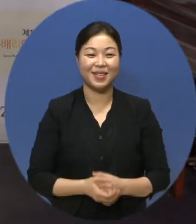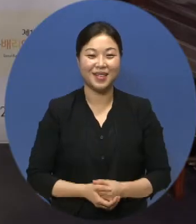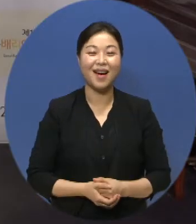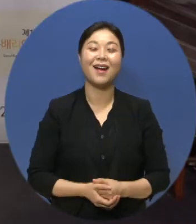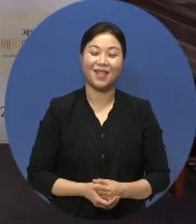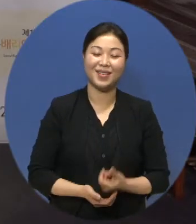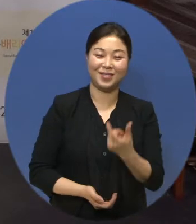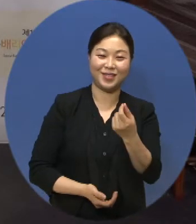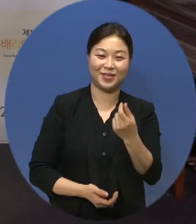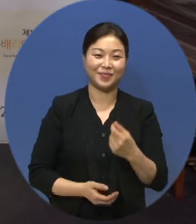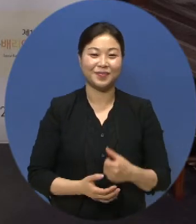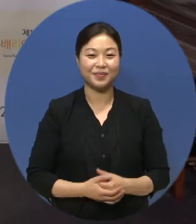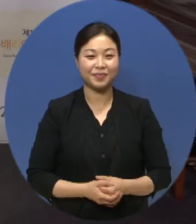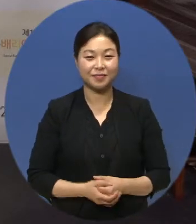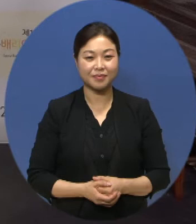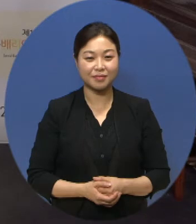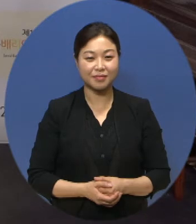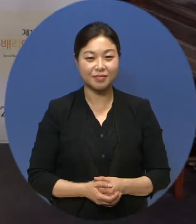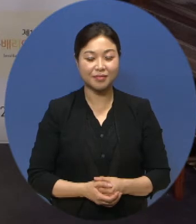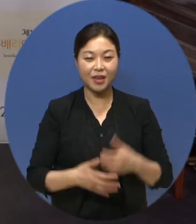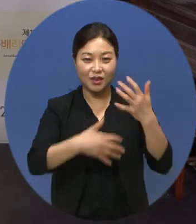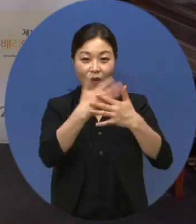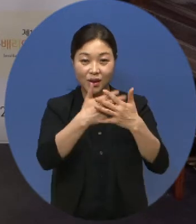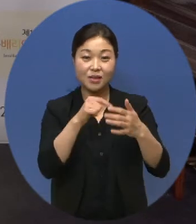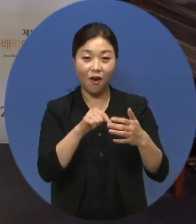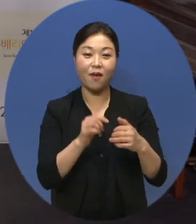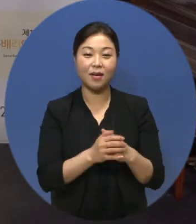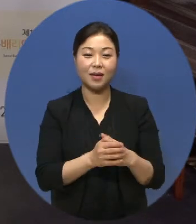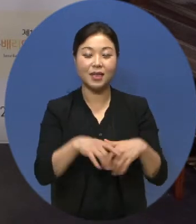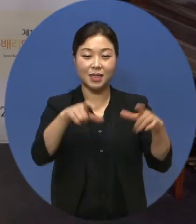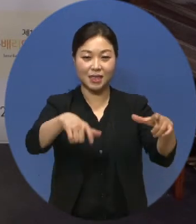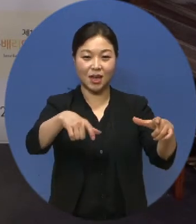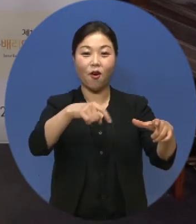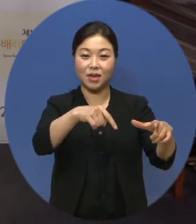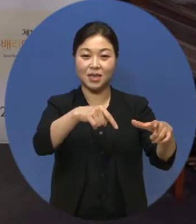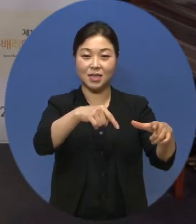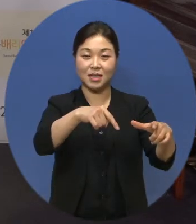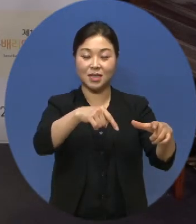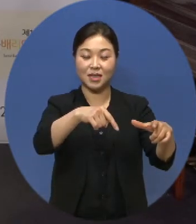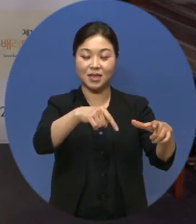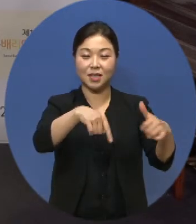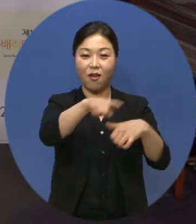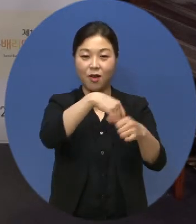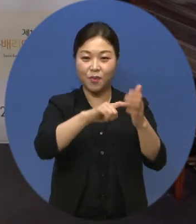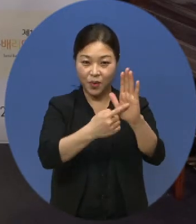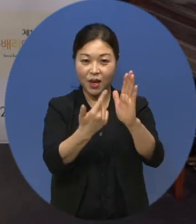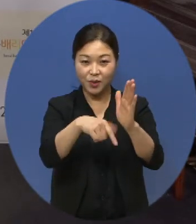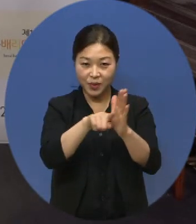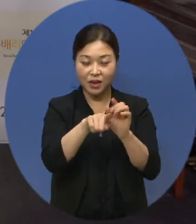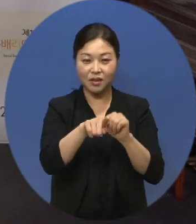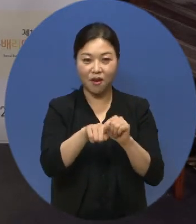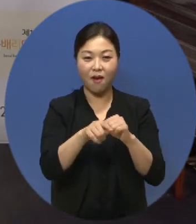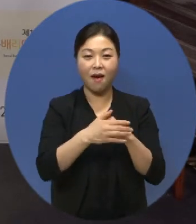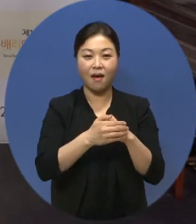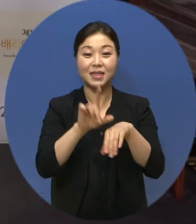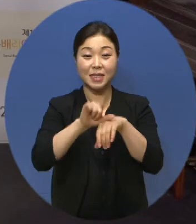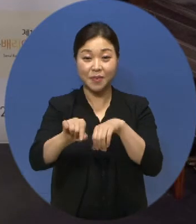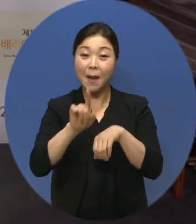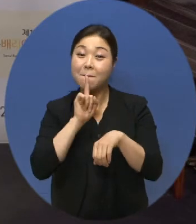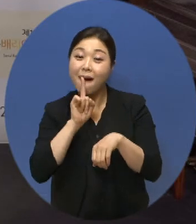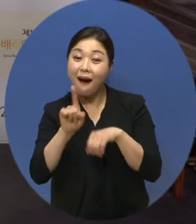이제 그 영화에서 이 지역이 배경이 되려면 사투리를 조금 많이들